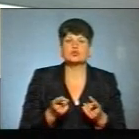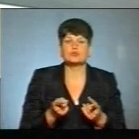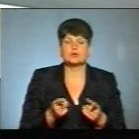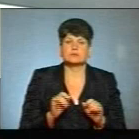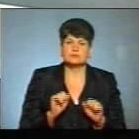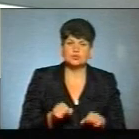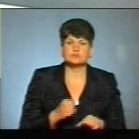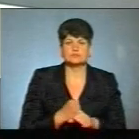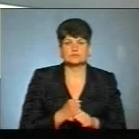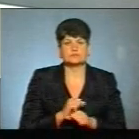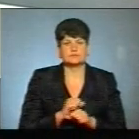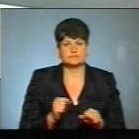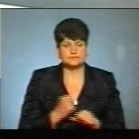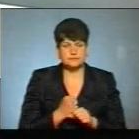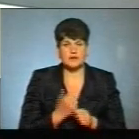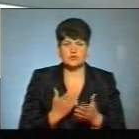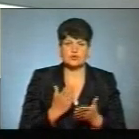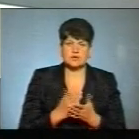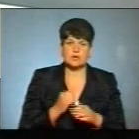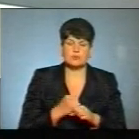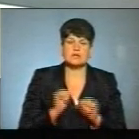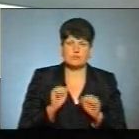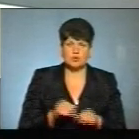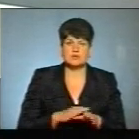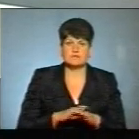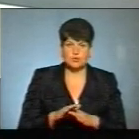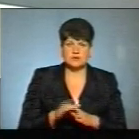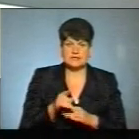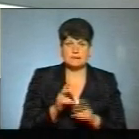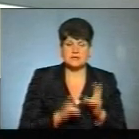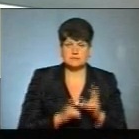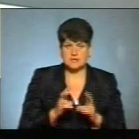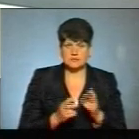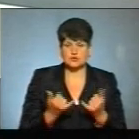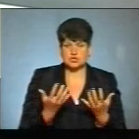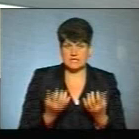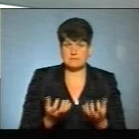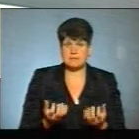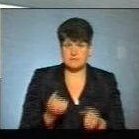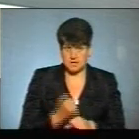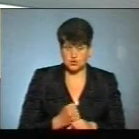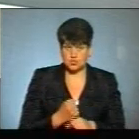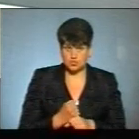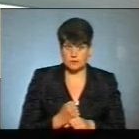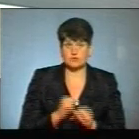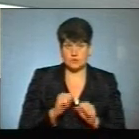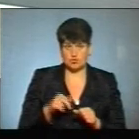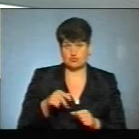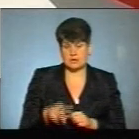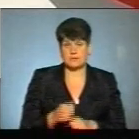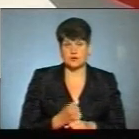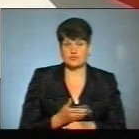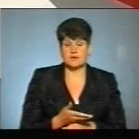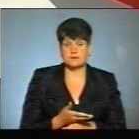їм протипоказані. Якщо є такі роботи, які можна виконувати, і таке підприємство на сьогоднішній день працює, то вони можуть іти